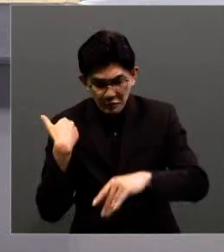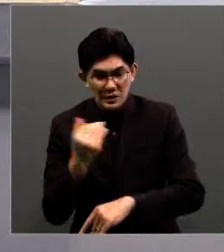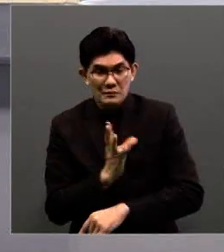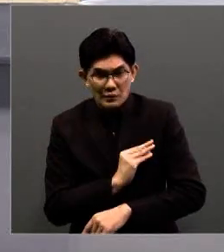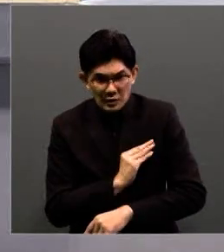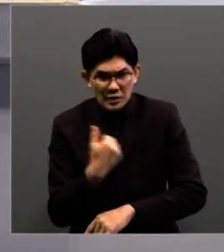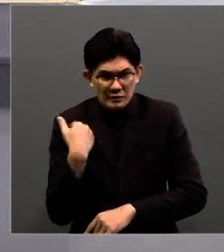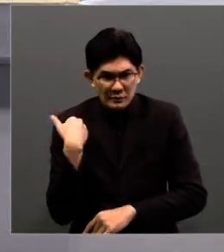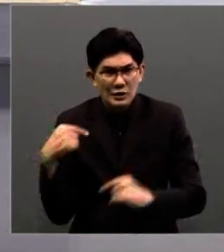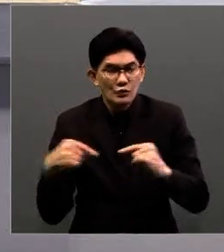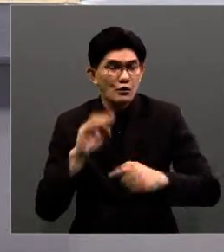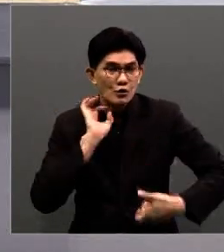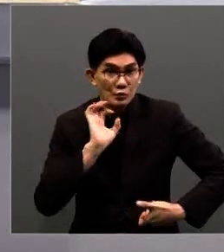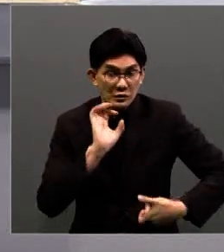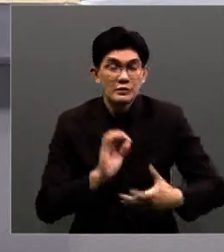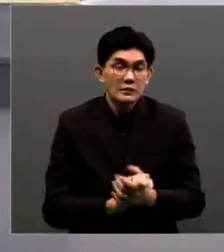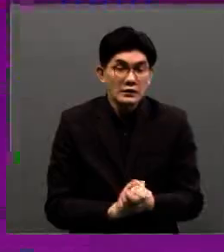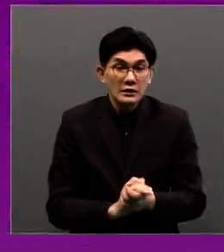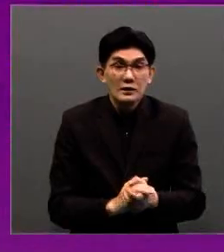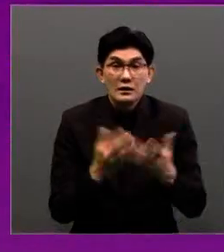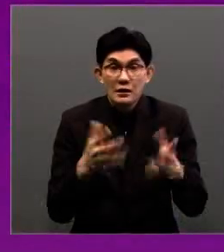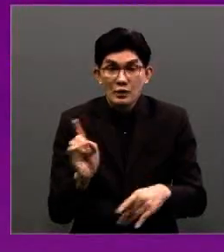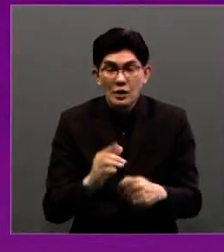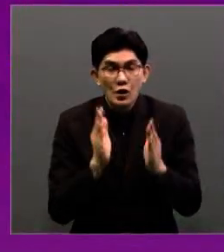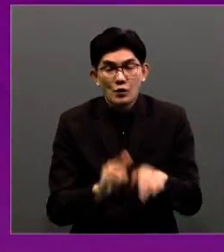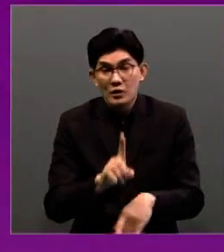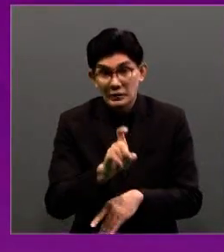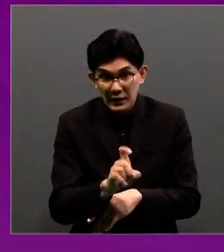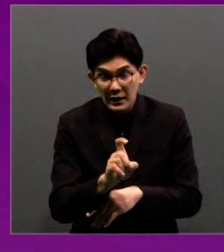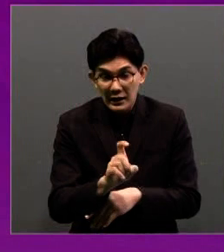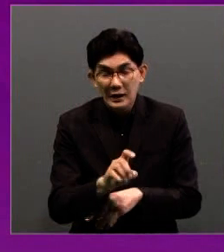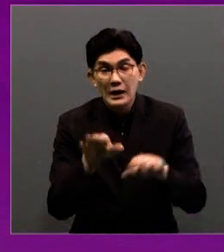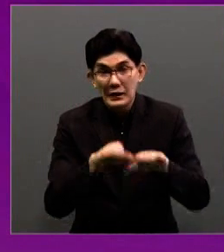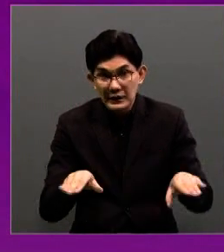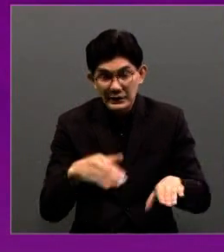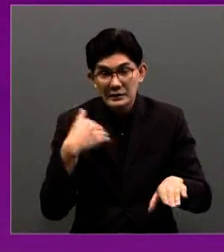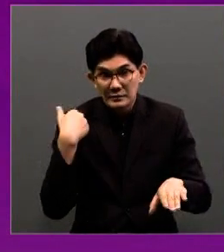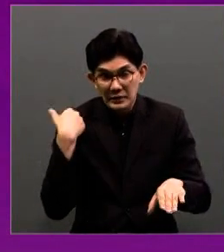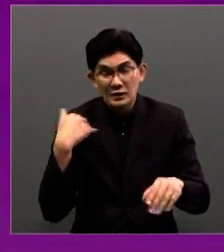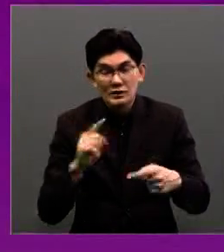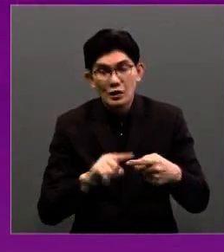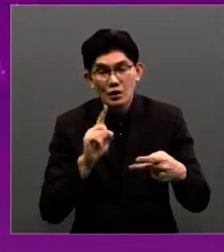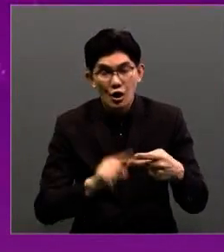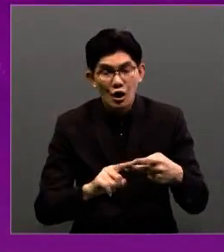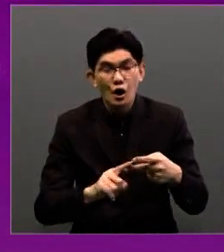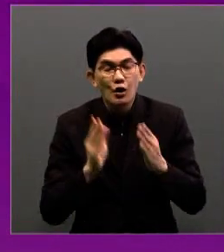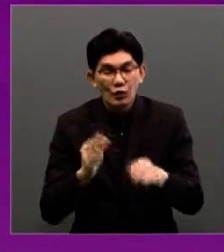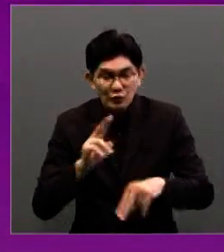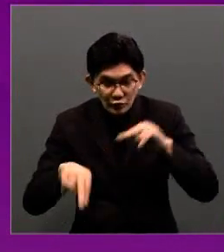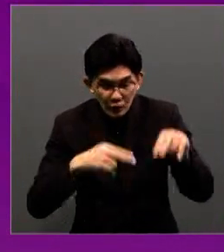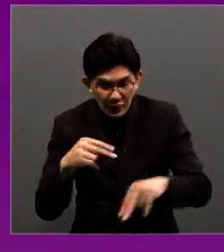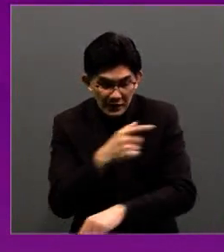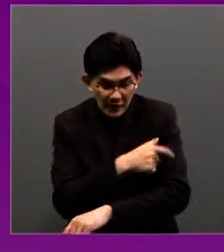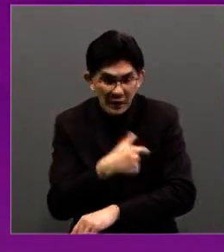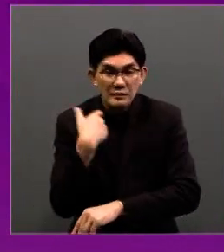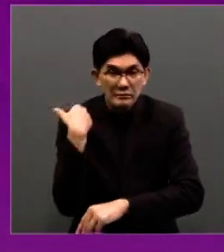ห้างที่จังหวัดลพบุรีแล้วปรากฏว่ามีผู้เสียชีวิต1ในนั้นคือเด็ก 1ในนั้นคือรปภทีนี้พอตามจับเจอ